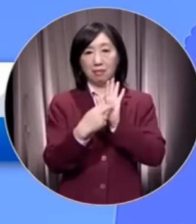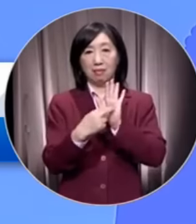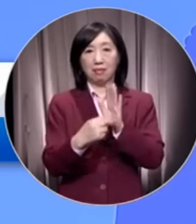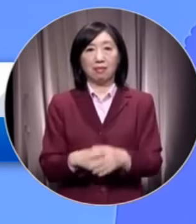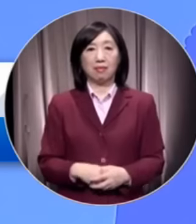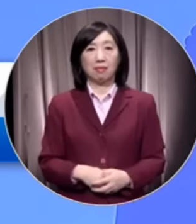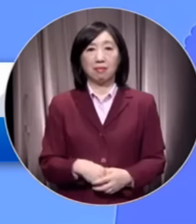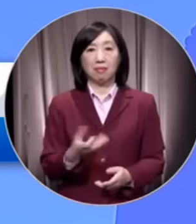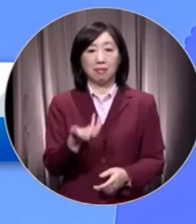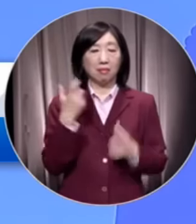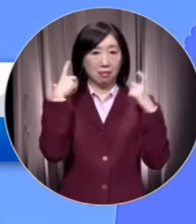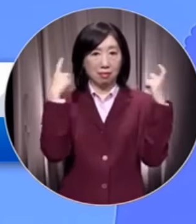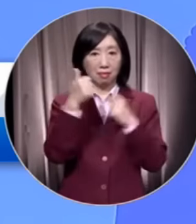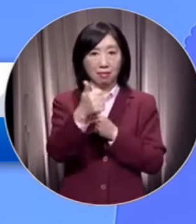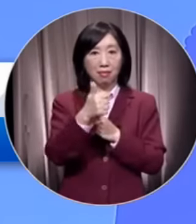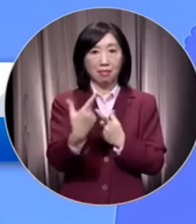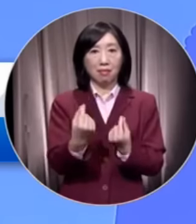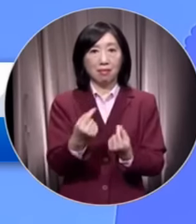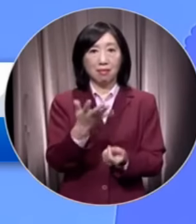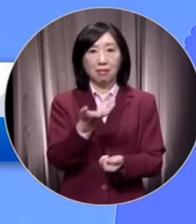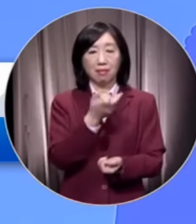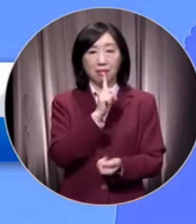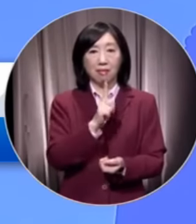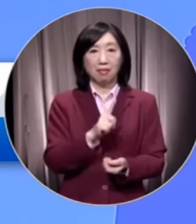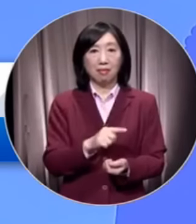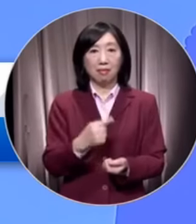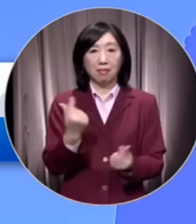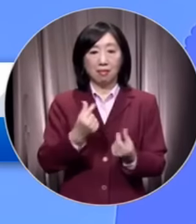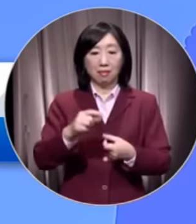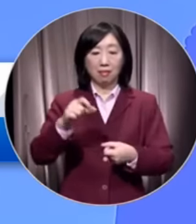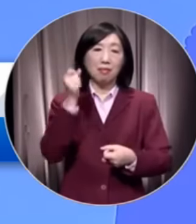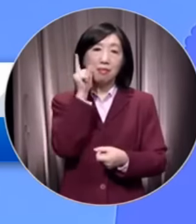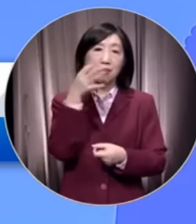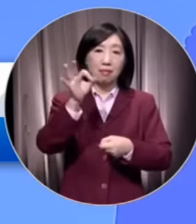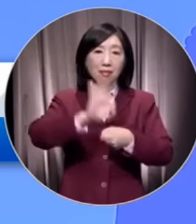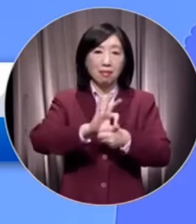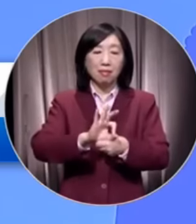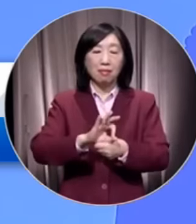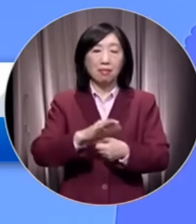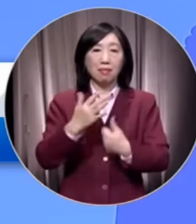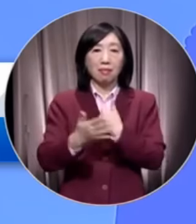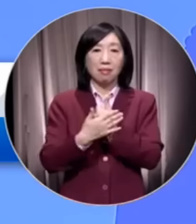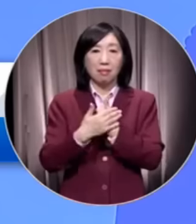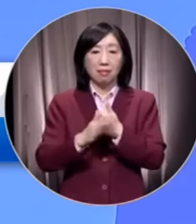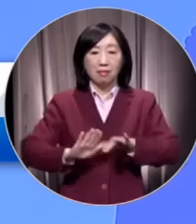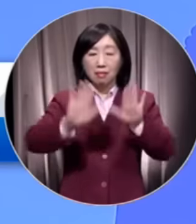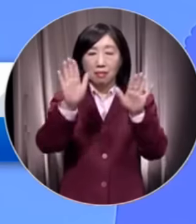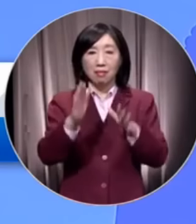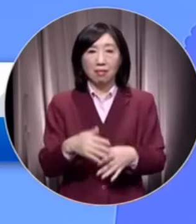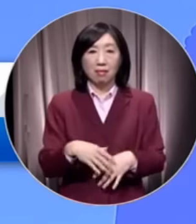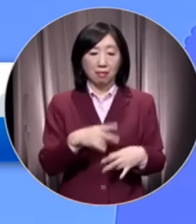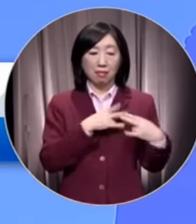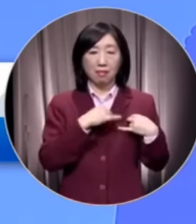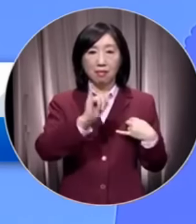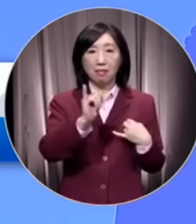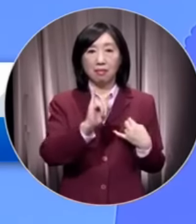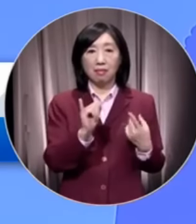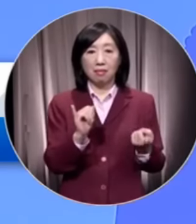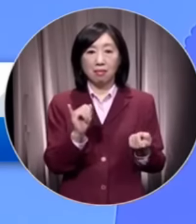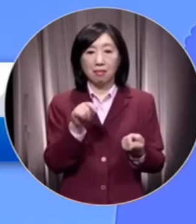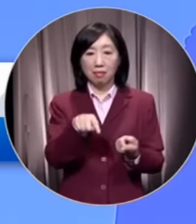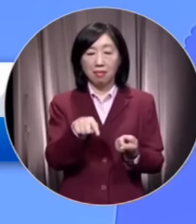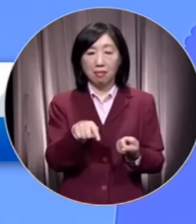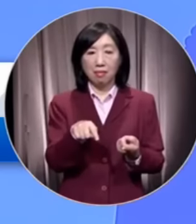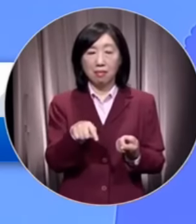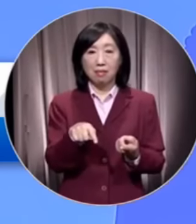然刚才宋主席也指教了，包括我们的加薪带动成长，蔡主席说如果这样